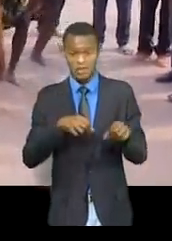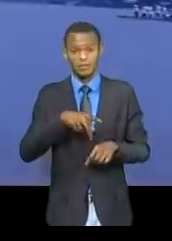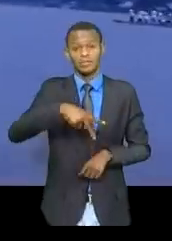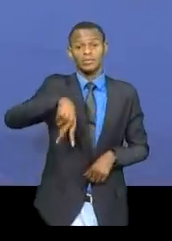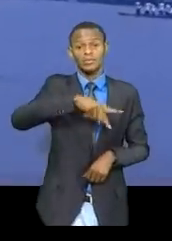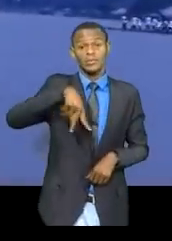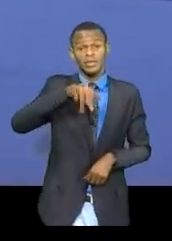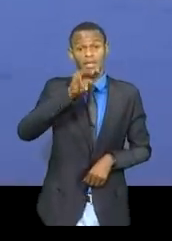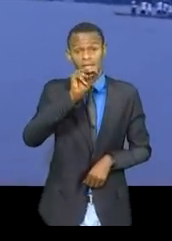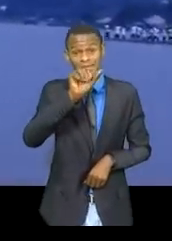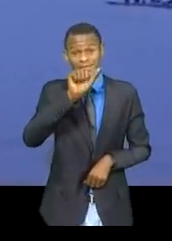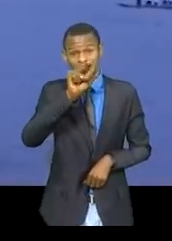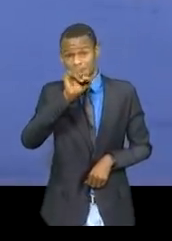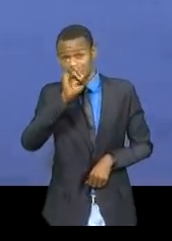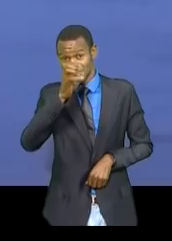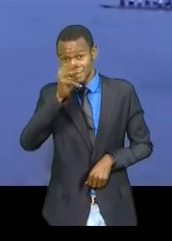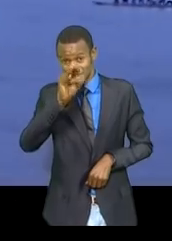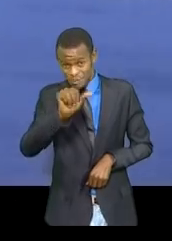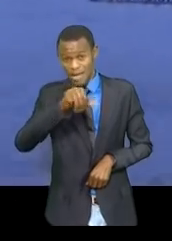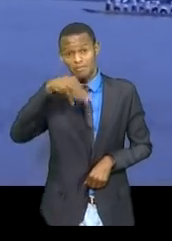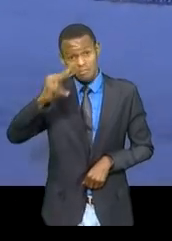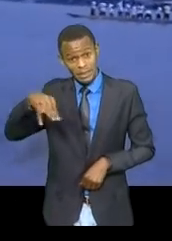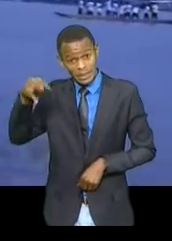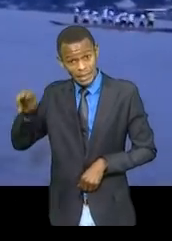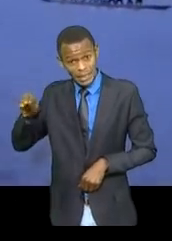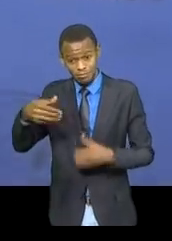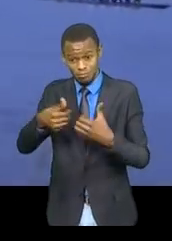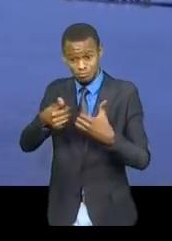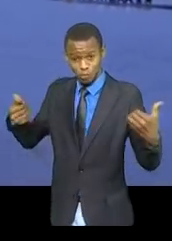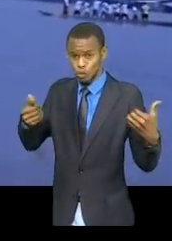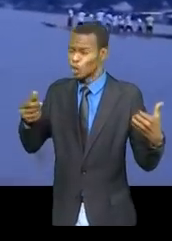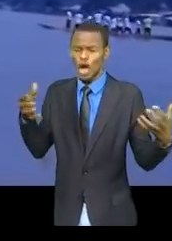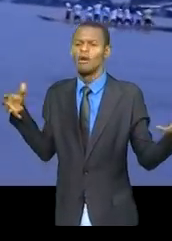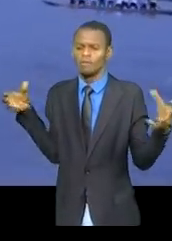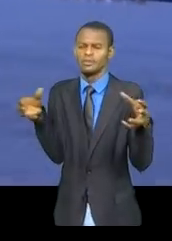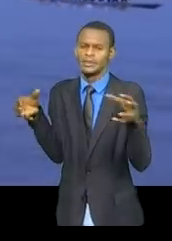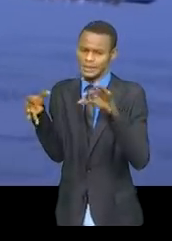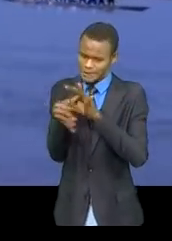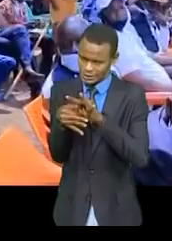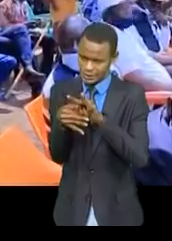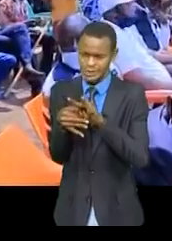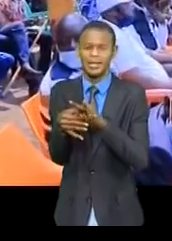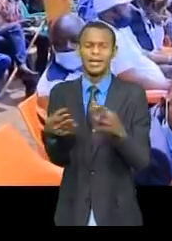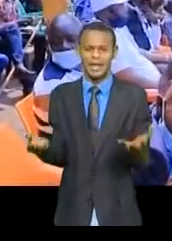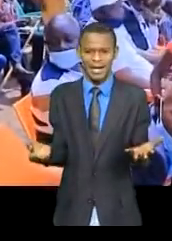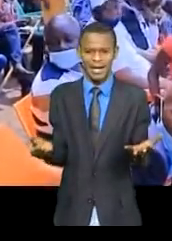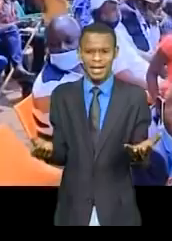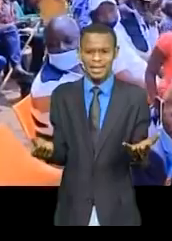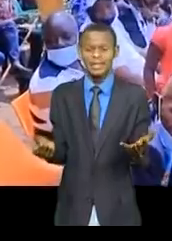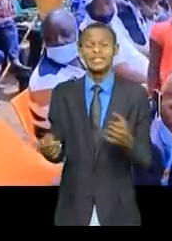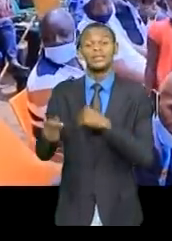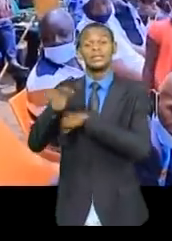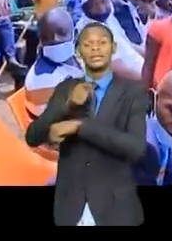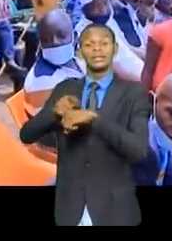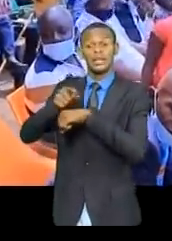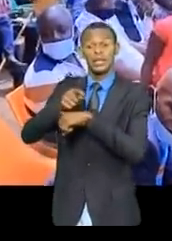du territoire de Kailo en particulier, avec en son sein ces trois secteurs et une chefferie qui représente le